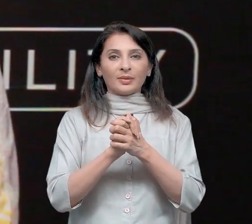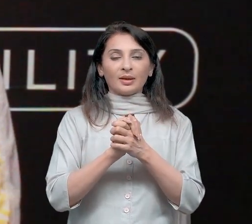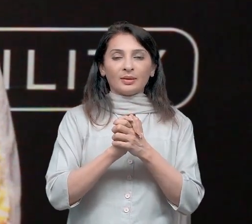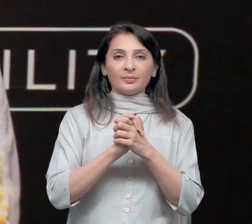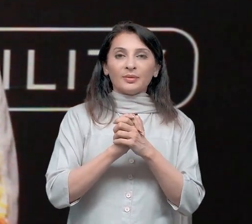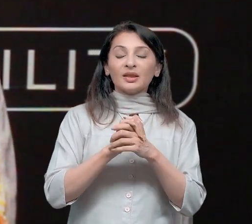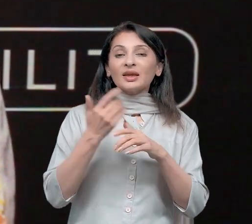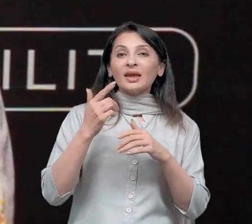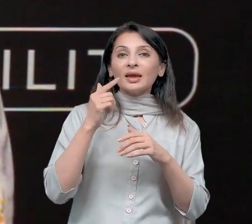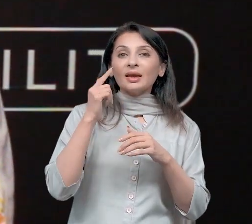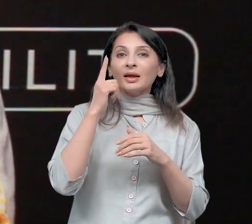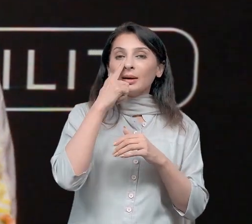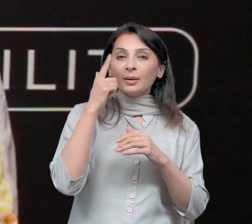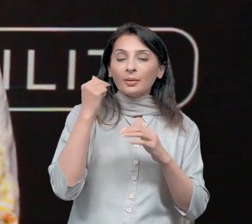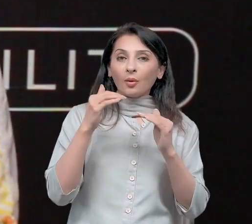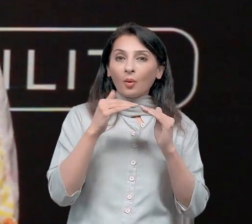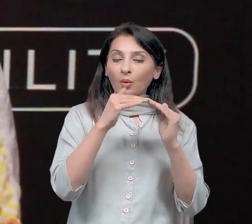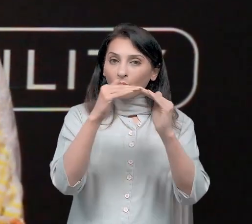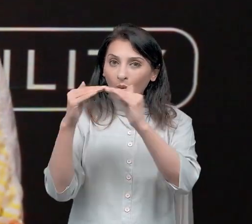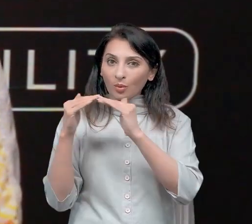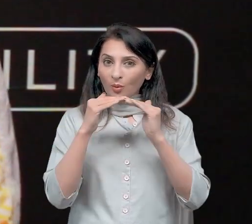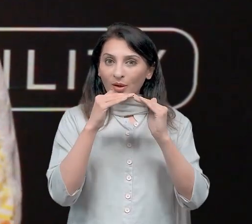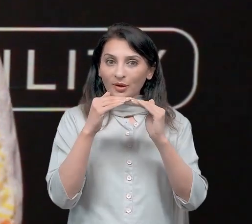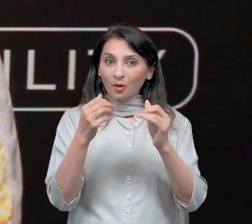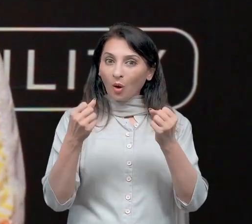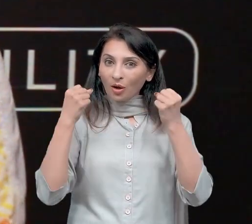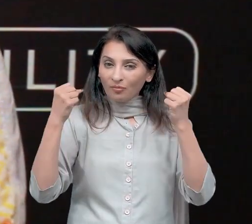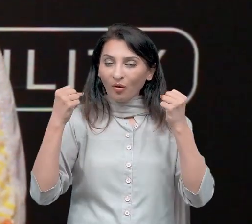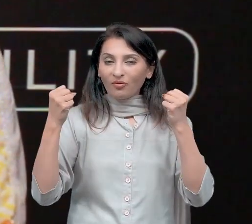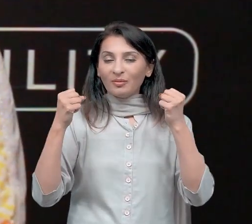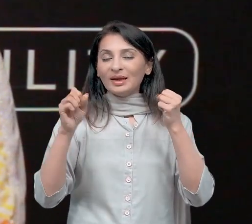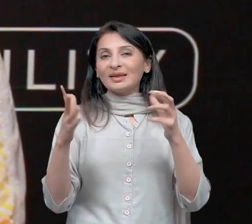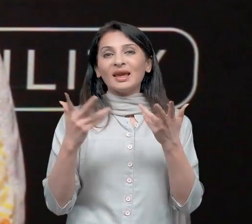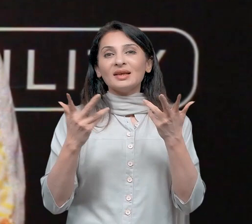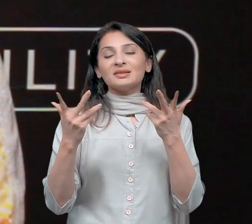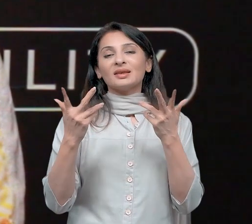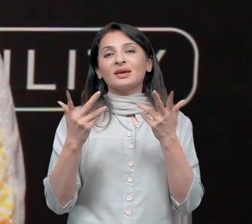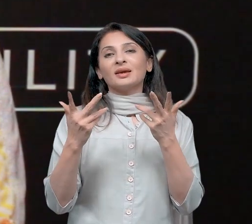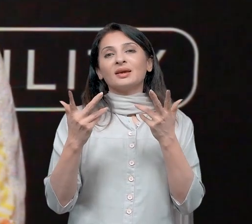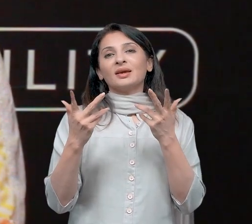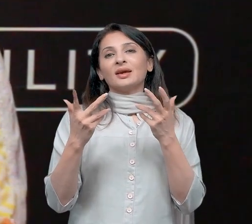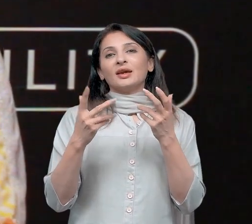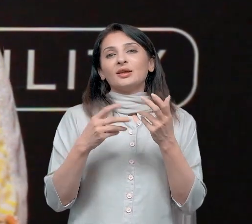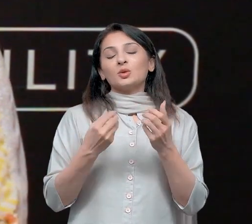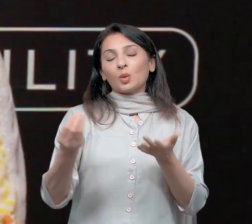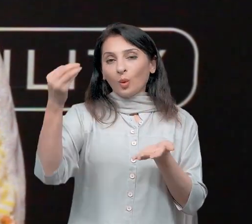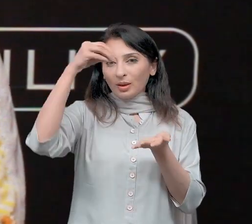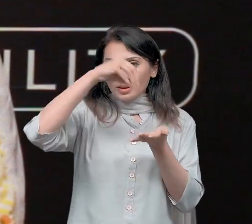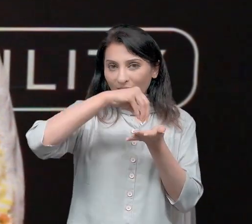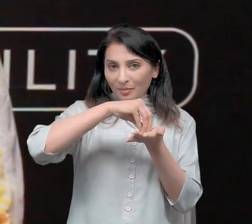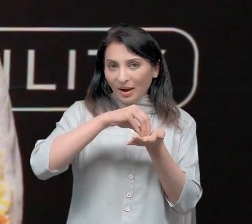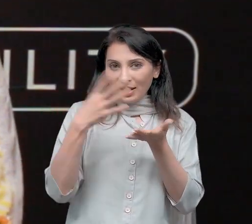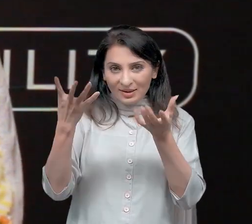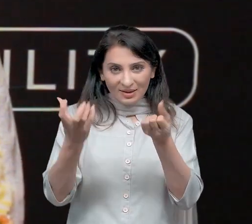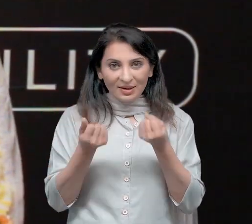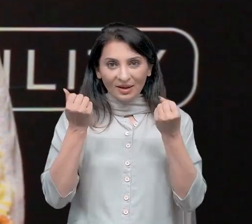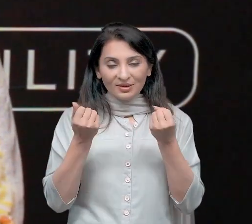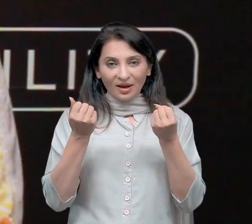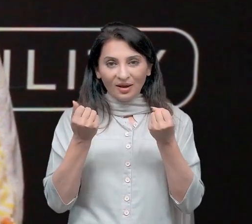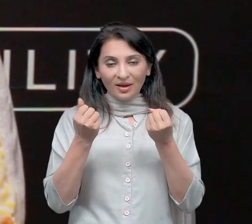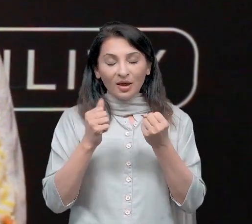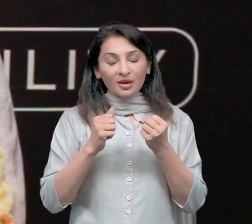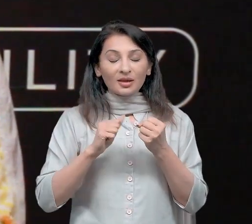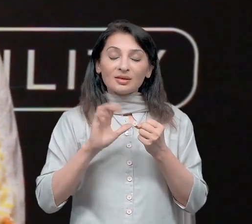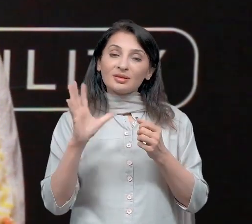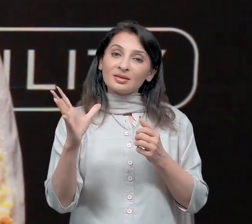जेंडर एम्पावरमेंट, जेंडर इक्वालिटी किस तरह से इसको इस्तेमाल किया जाए कि इससे फ़ायदा पूरी